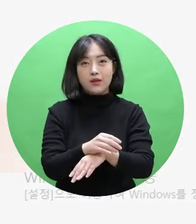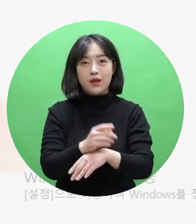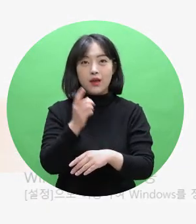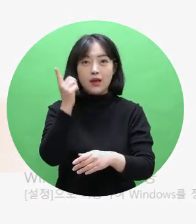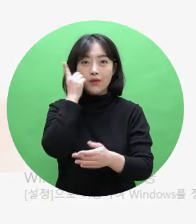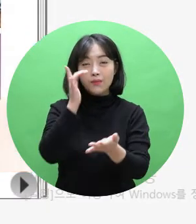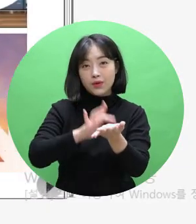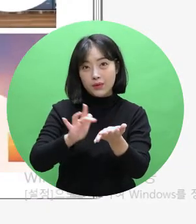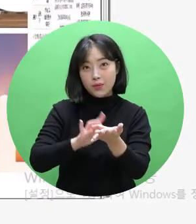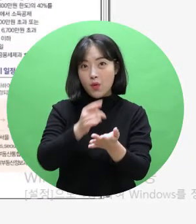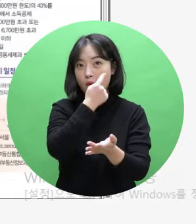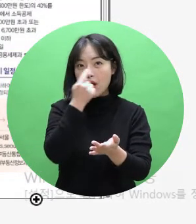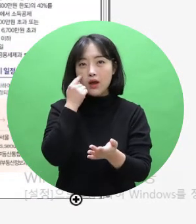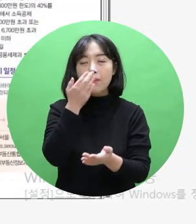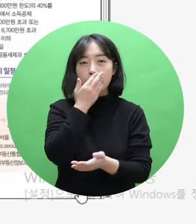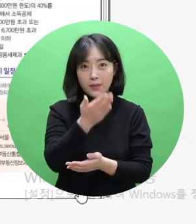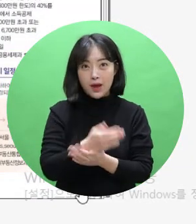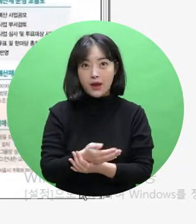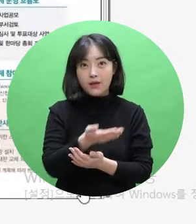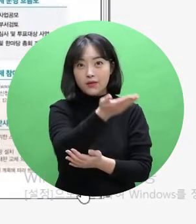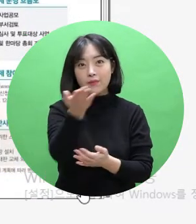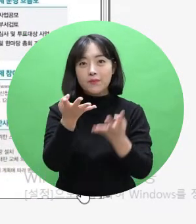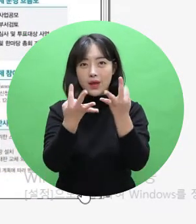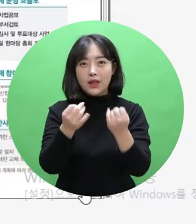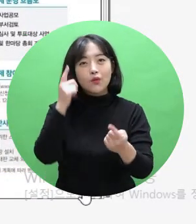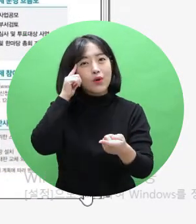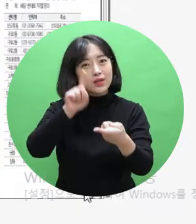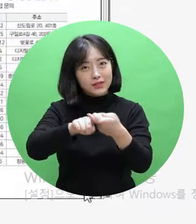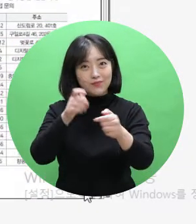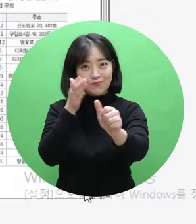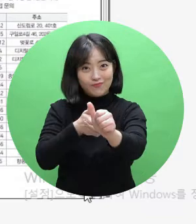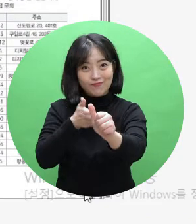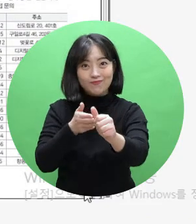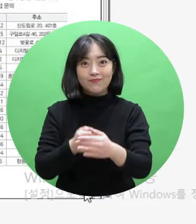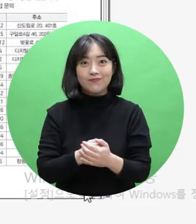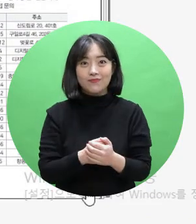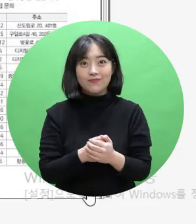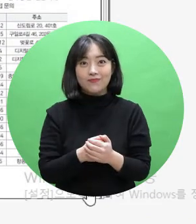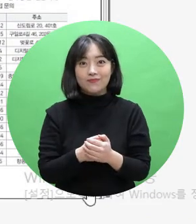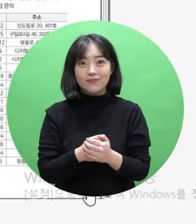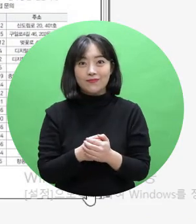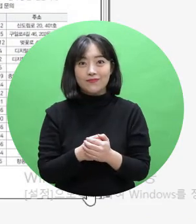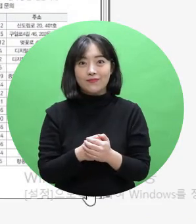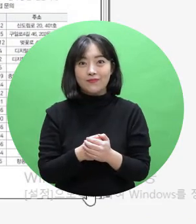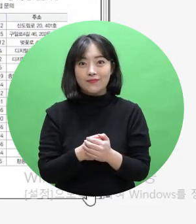스마트폰에서 확인할 수 있으니 주민 여러분의 많은 관심 바랍니다.